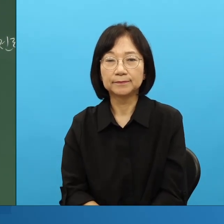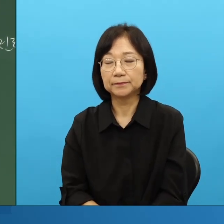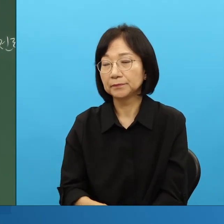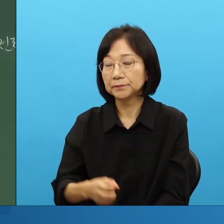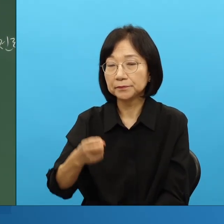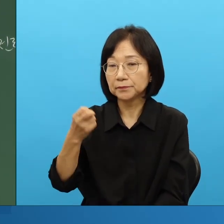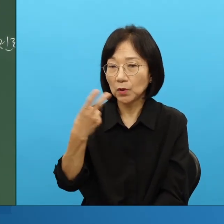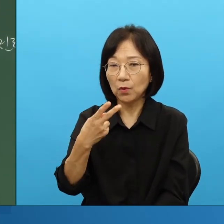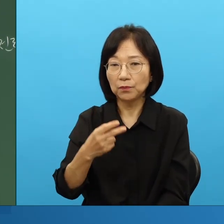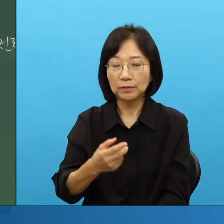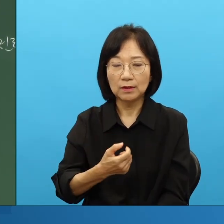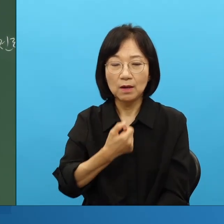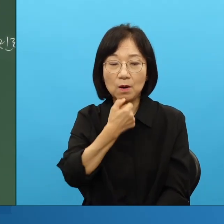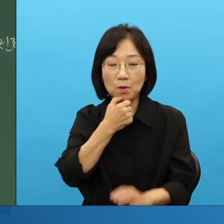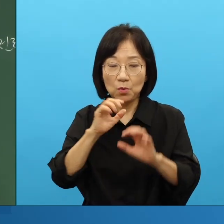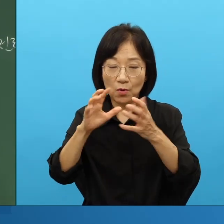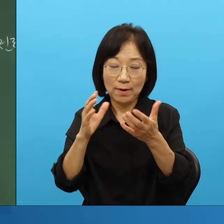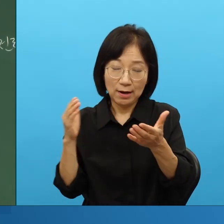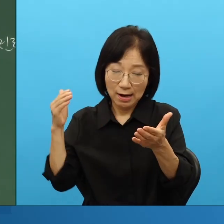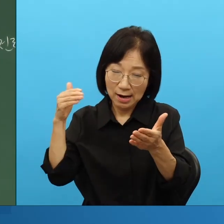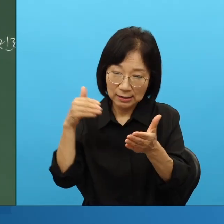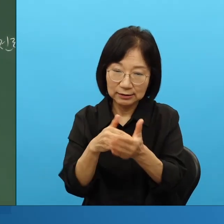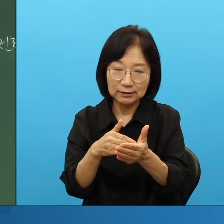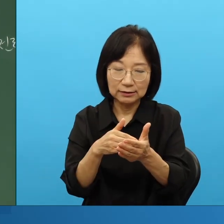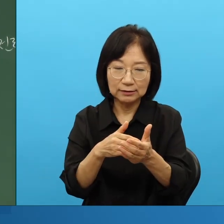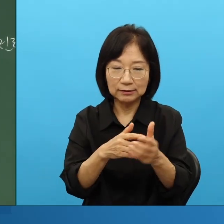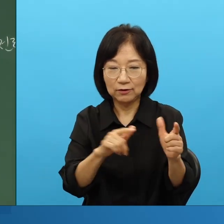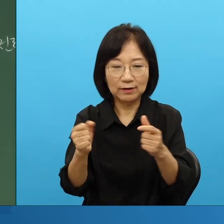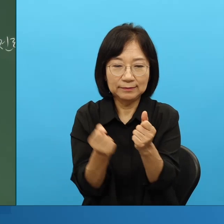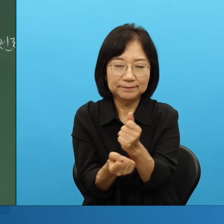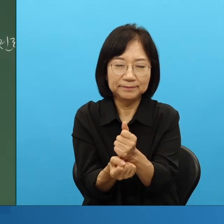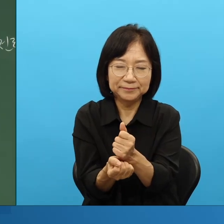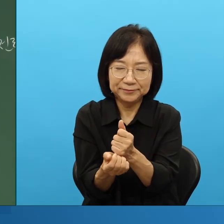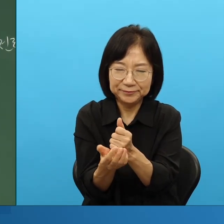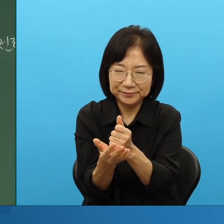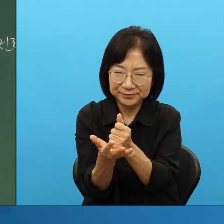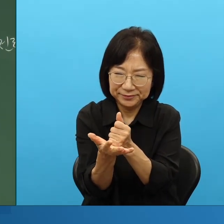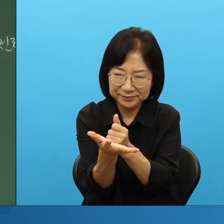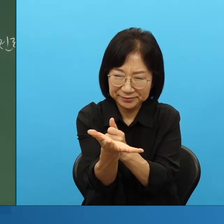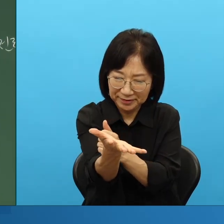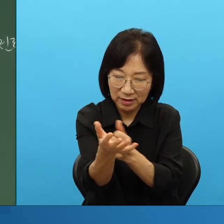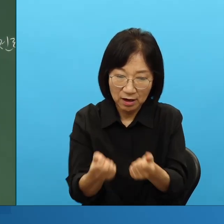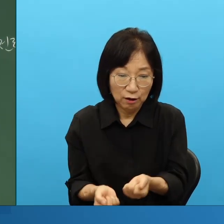로마 영향이 또 들어가고 있습니다. 而且罗马的影响力 이런 표현하는 싸움이란.